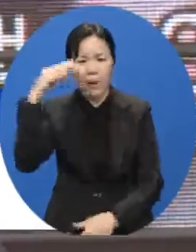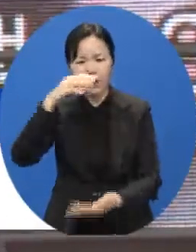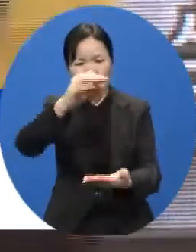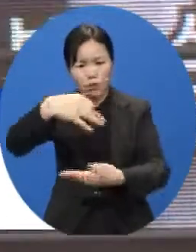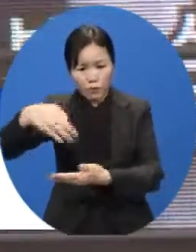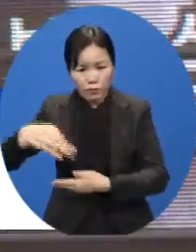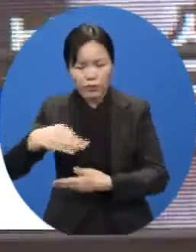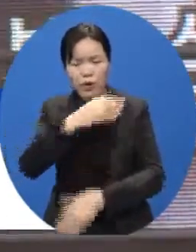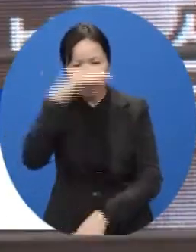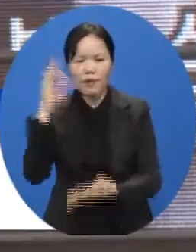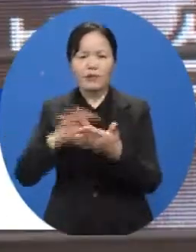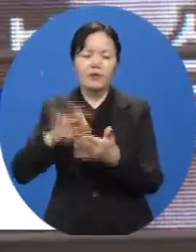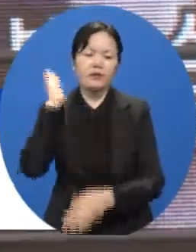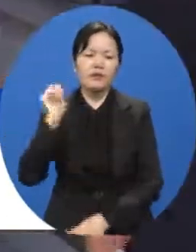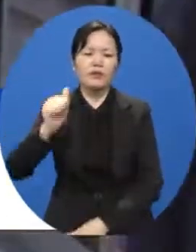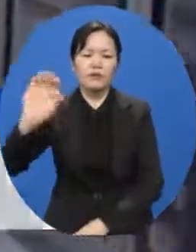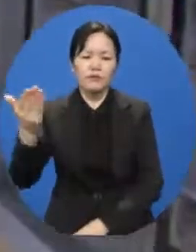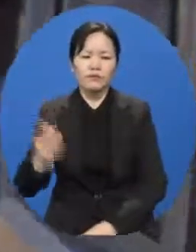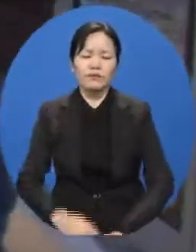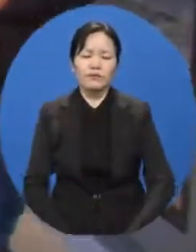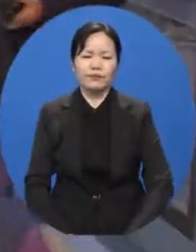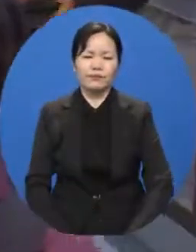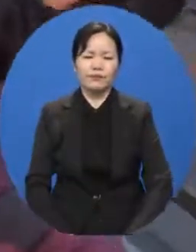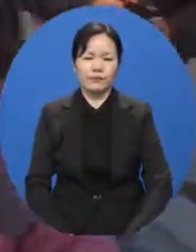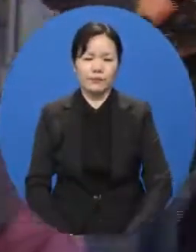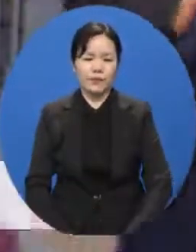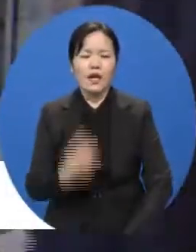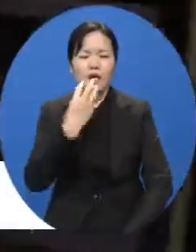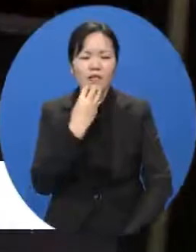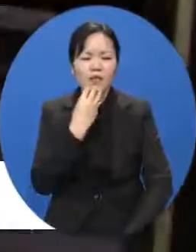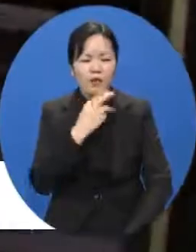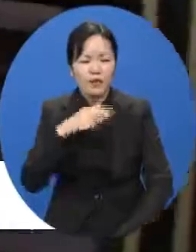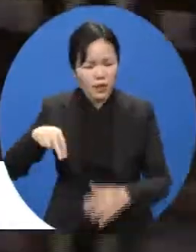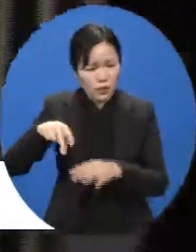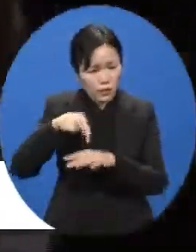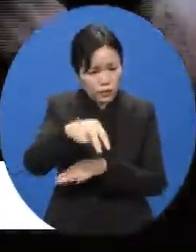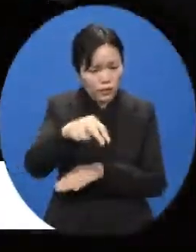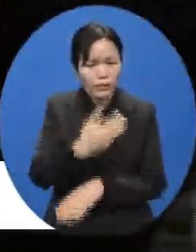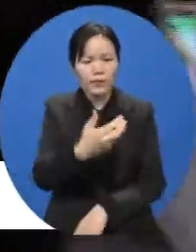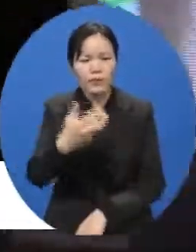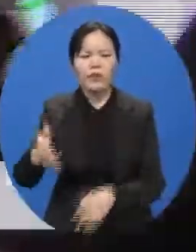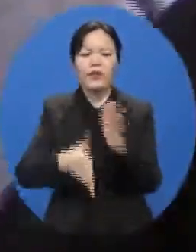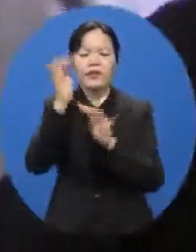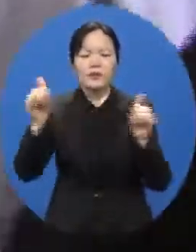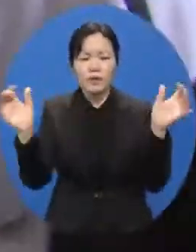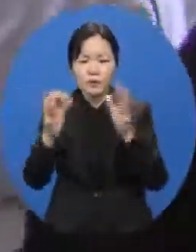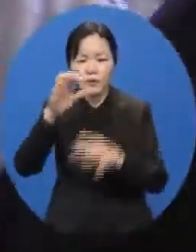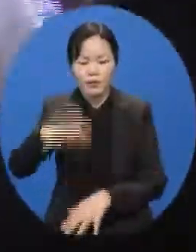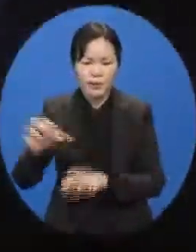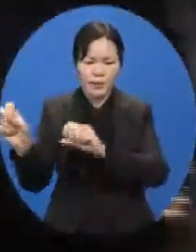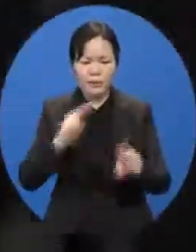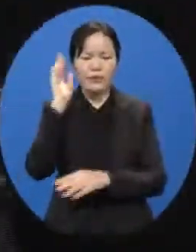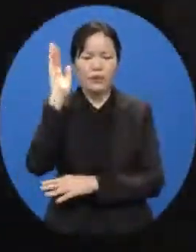걷어서 제대로 쓰는 대통령 되겠습니다. 뚝섬역에서 서울숲까지 도보로 이동하며 시민들이 모인 곳에서